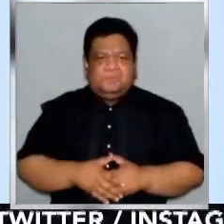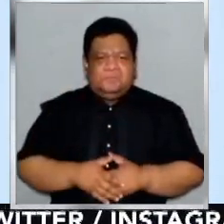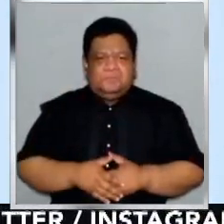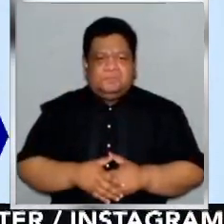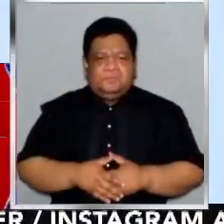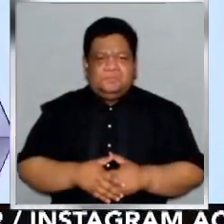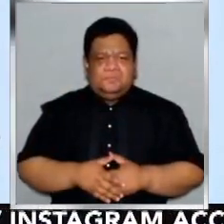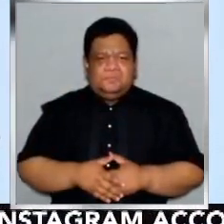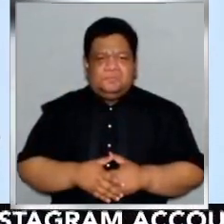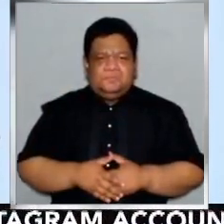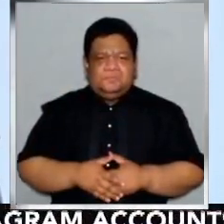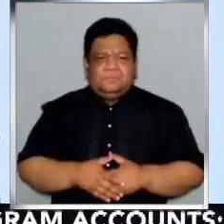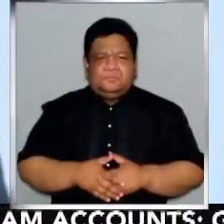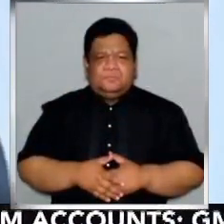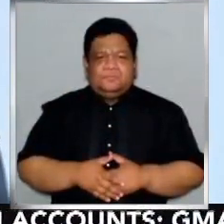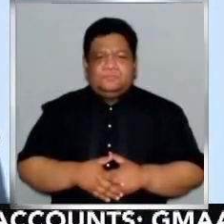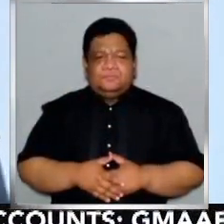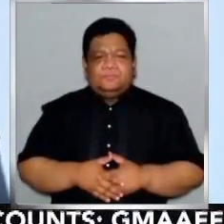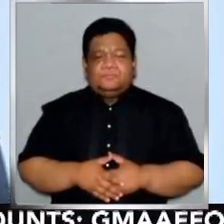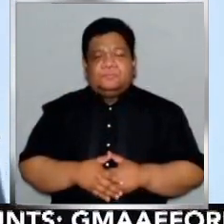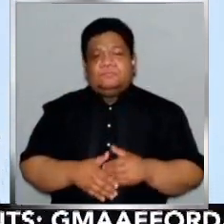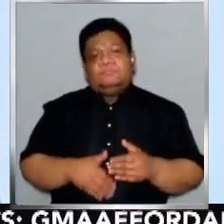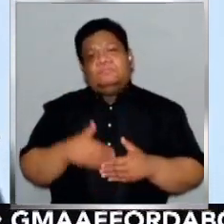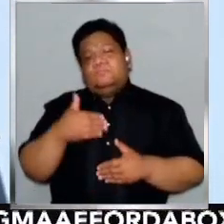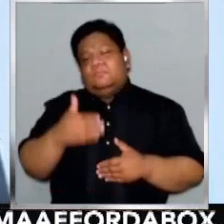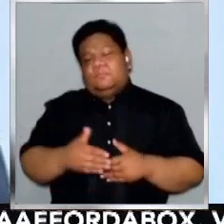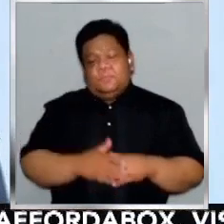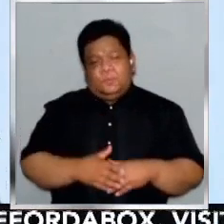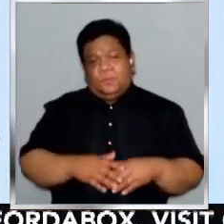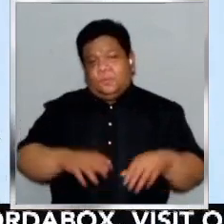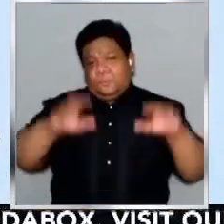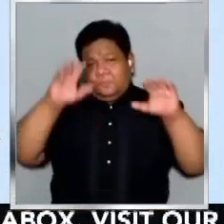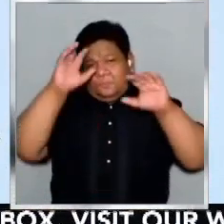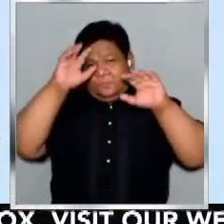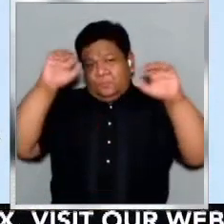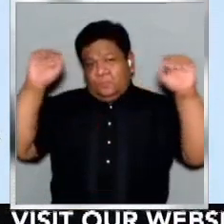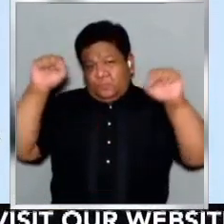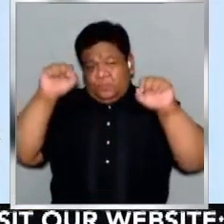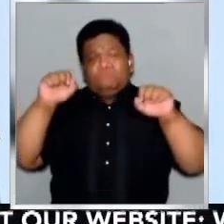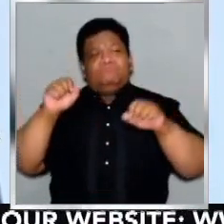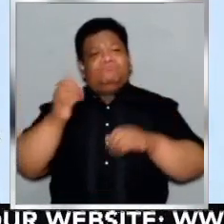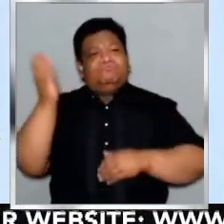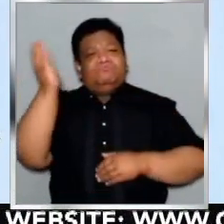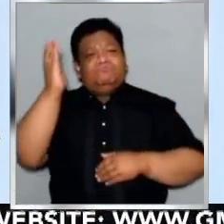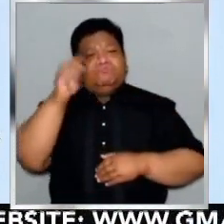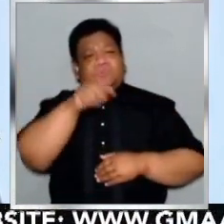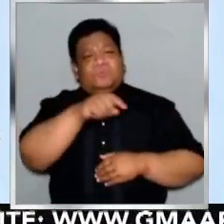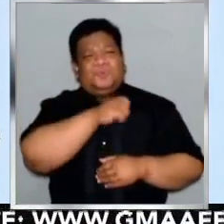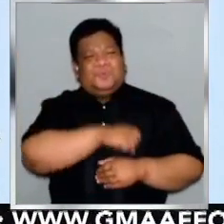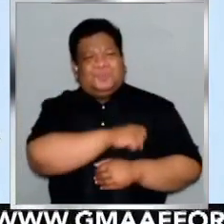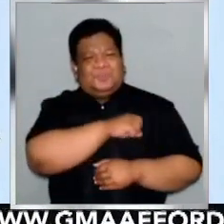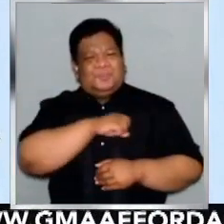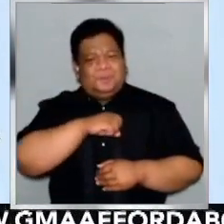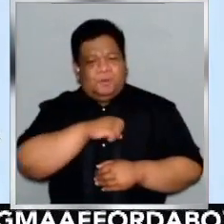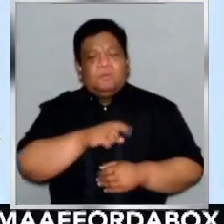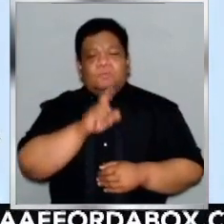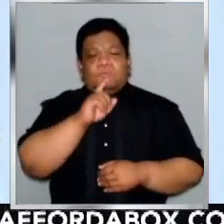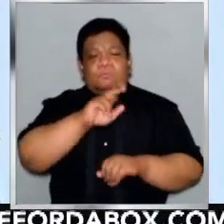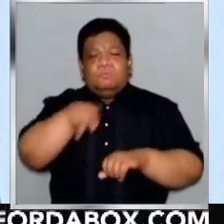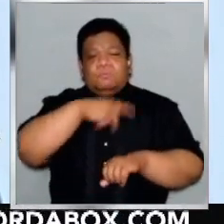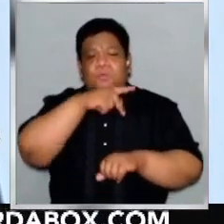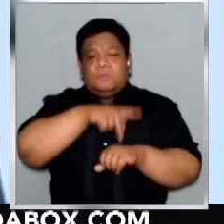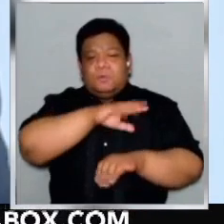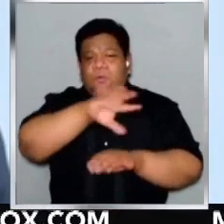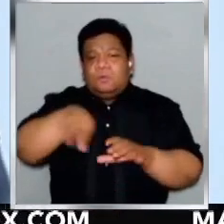Samantala, ibinida ng Pangulo na para sa economic leaders sa World Economic Forum sa Switzerland, bahagi na raw ang Pilipinas ng VIP